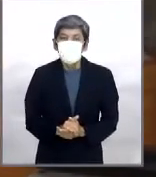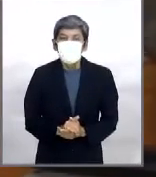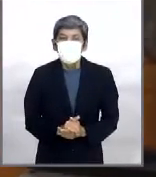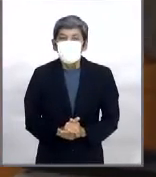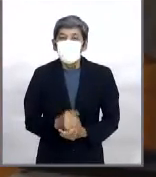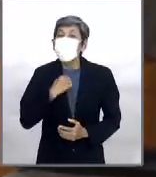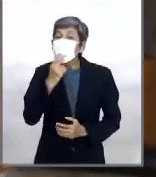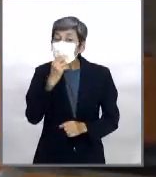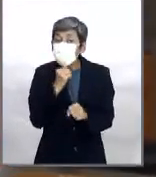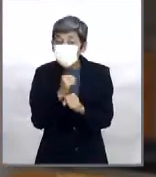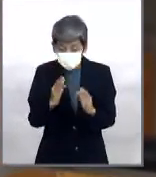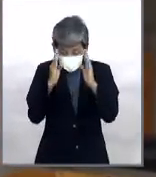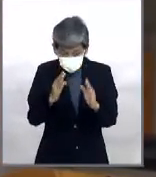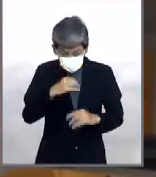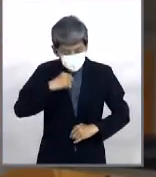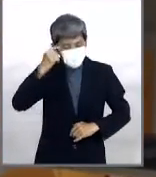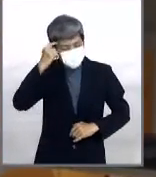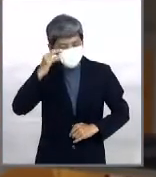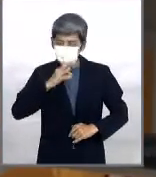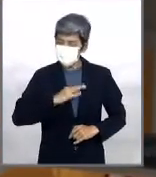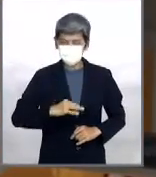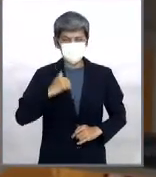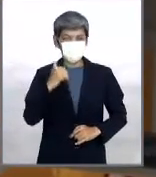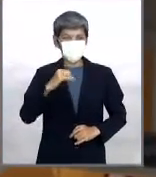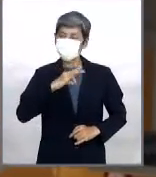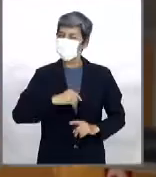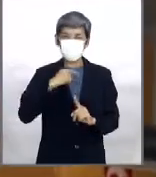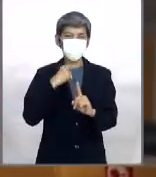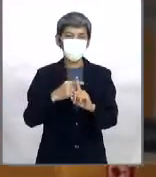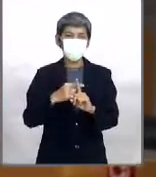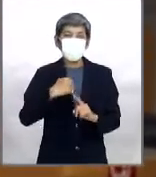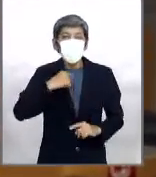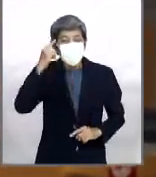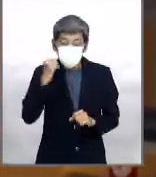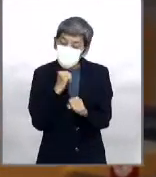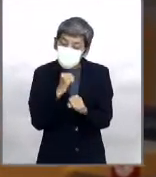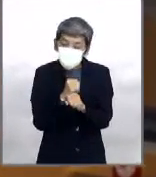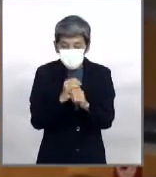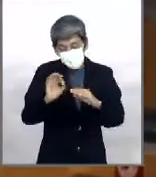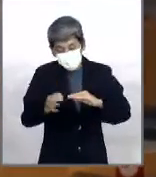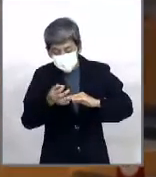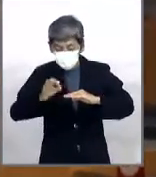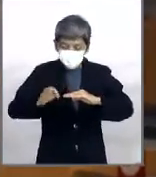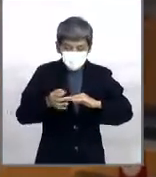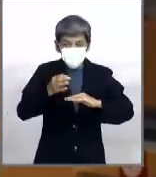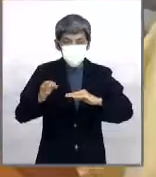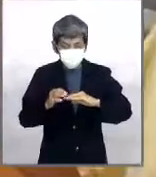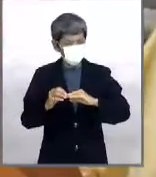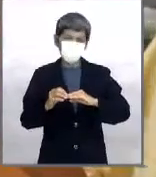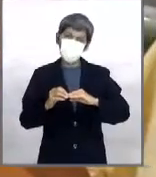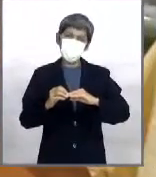ะมันเงี้ยมันนอกจากได้สติมันทำให้เราเนี่ยคิดบวกมากขนาดนึกออกป่ะคือเราคิดดูแต่แบบถักไปเชือกพันกันนึกออกว่าคือแบ